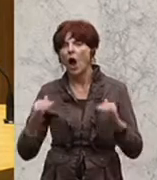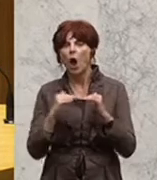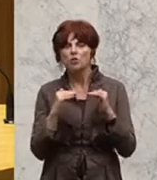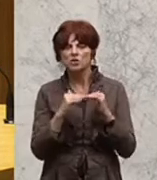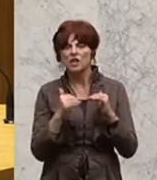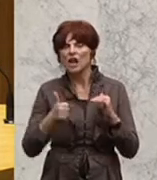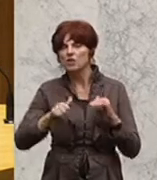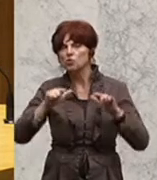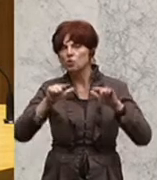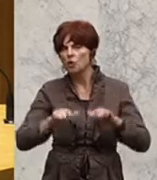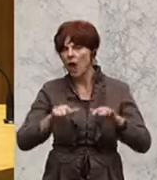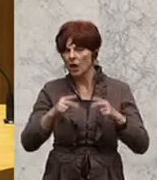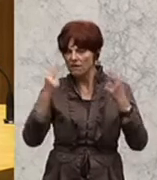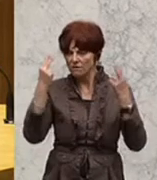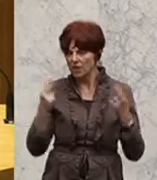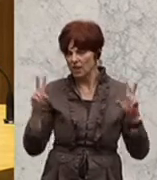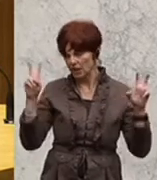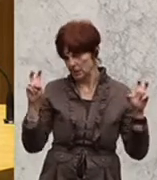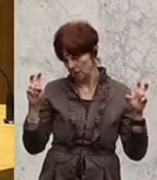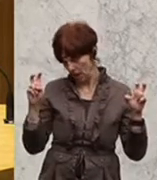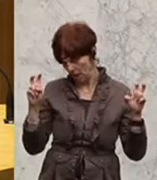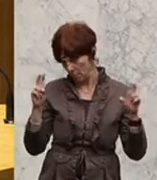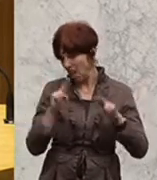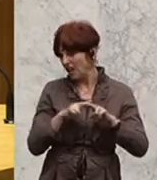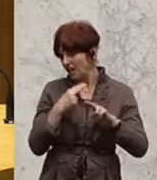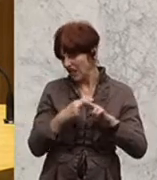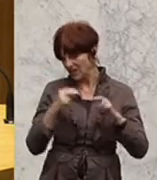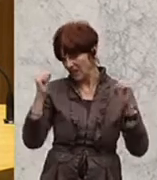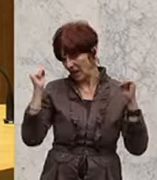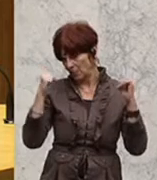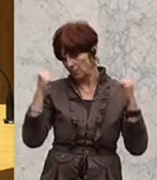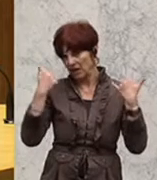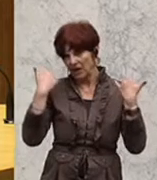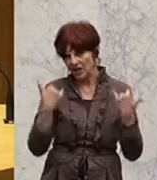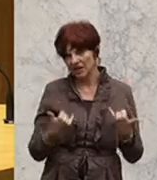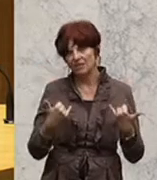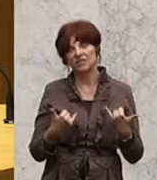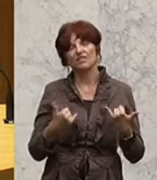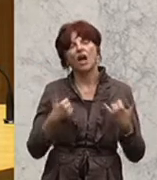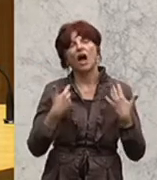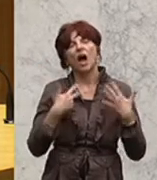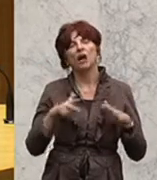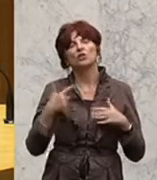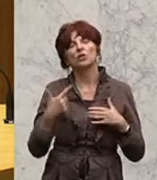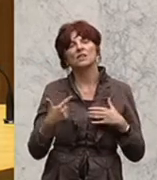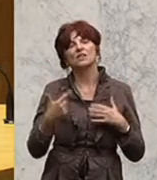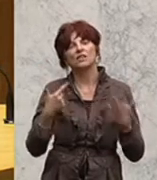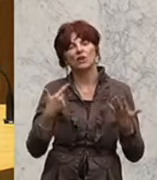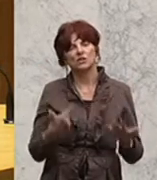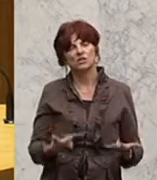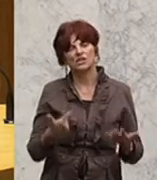ein wichtiges Thema für die gesamte Republik. Die beträgt zurzeit 872 Euro, wird